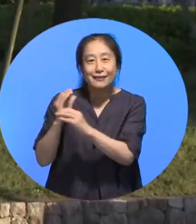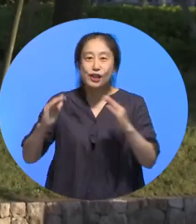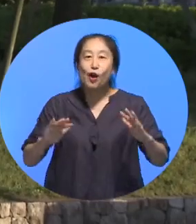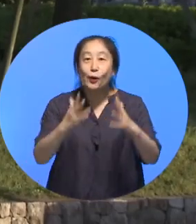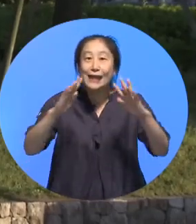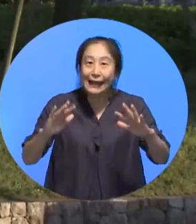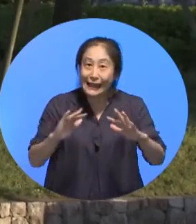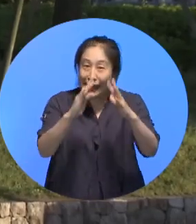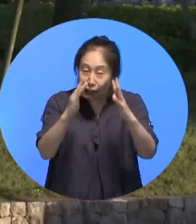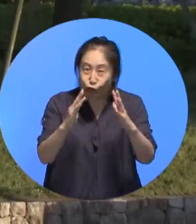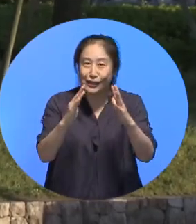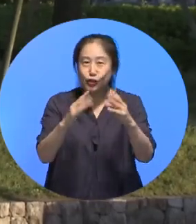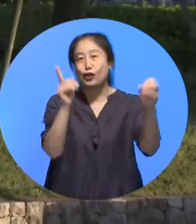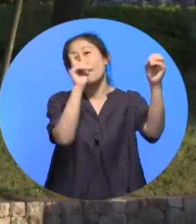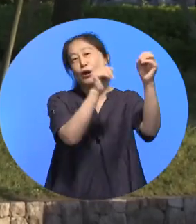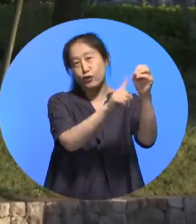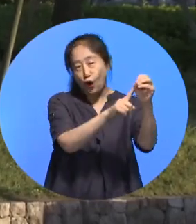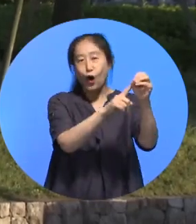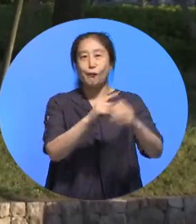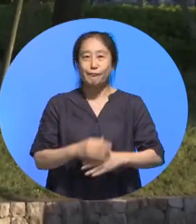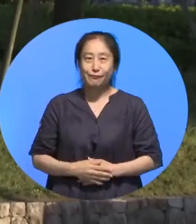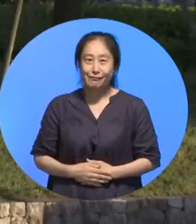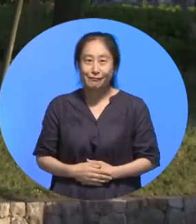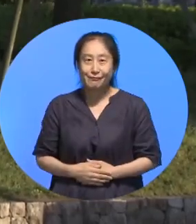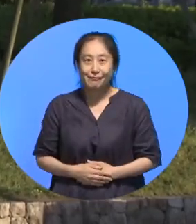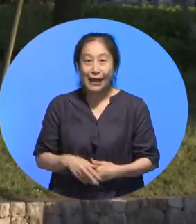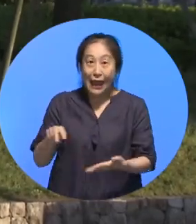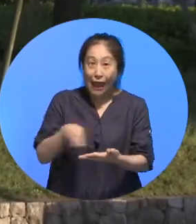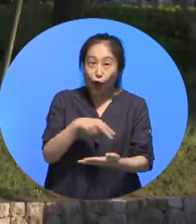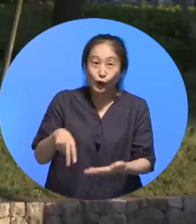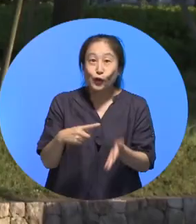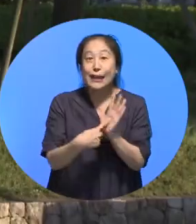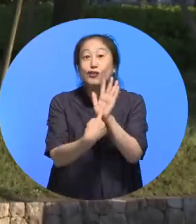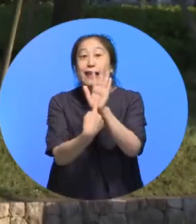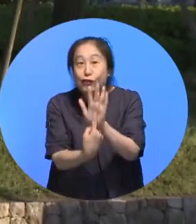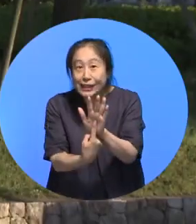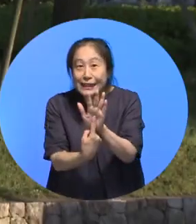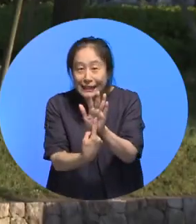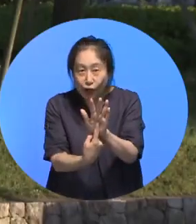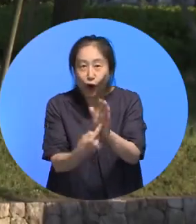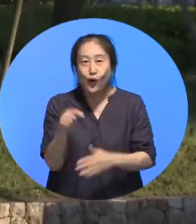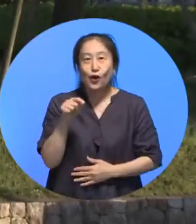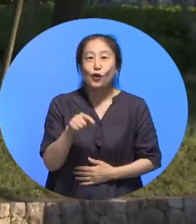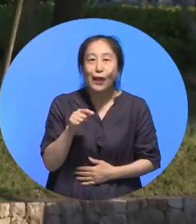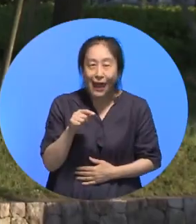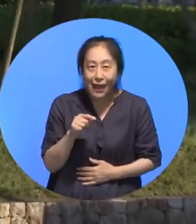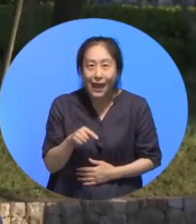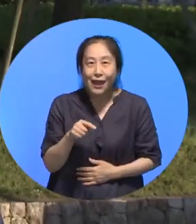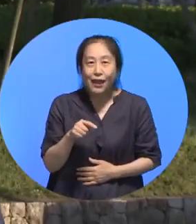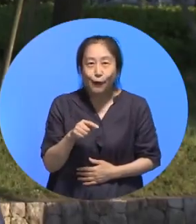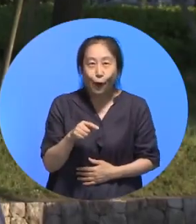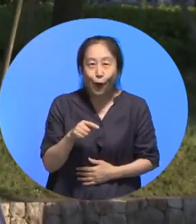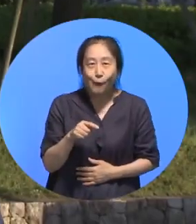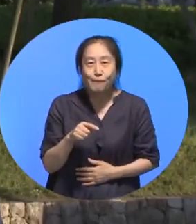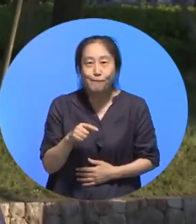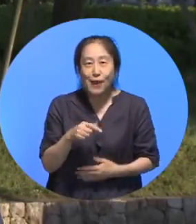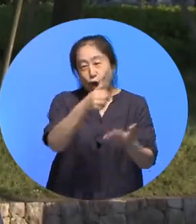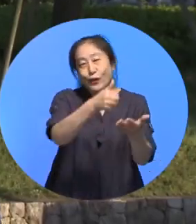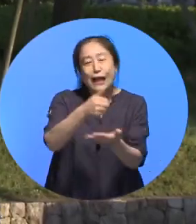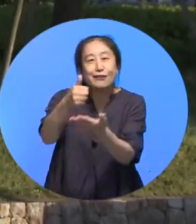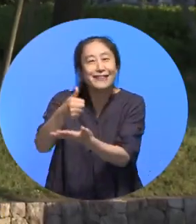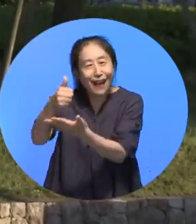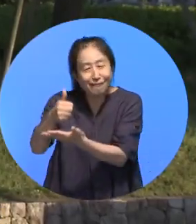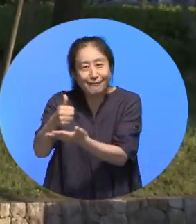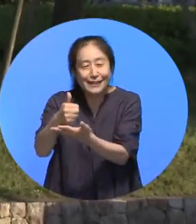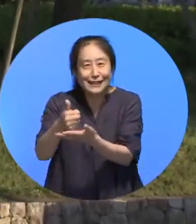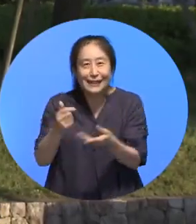祭り全体を盛り上げていくっていうことま目標としてるんですけどその僕たち今踊ってる作品の最後のお祭りでもありますし